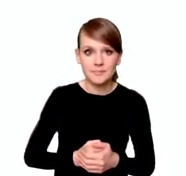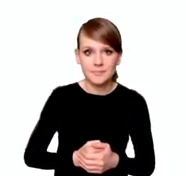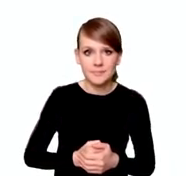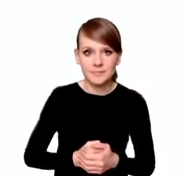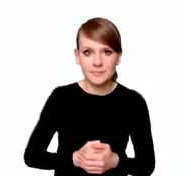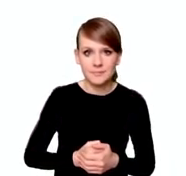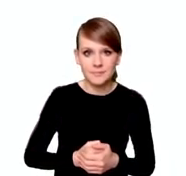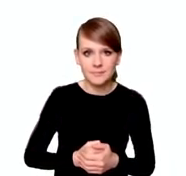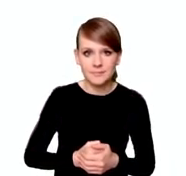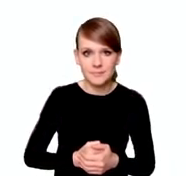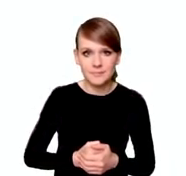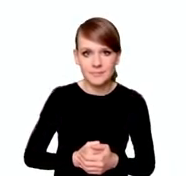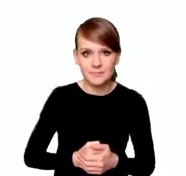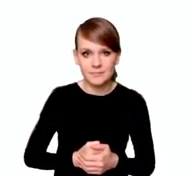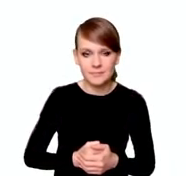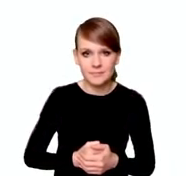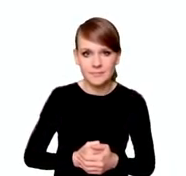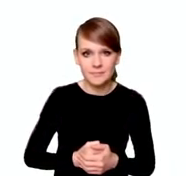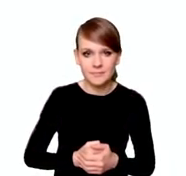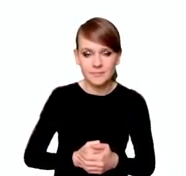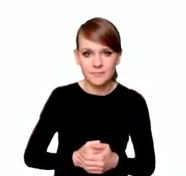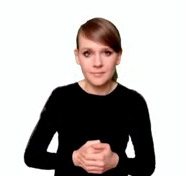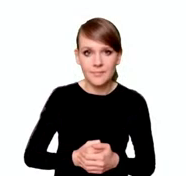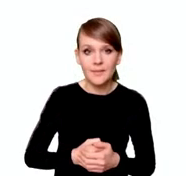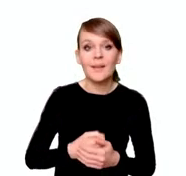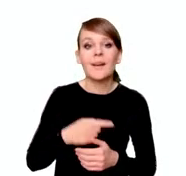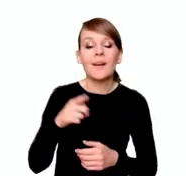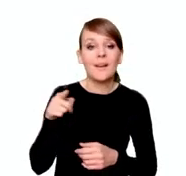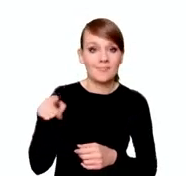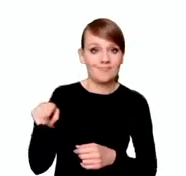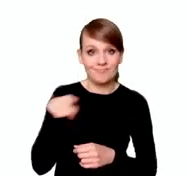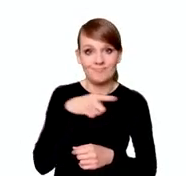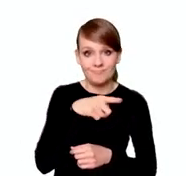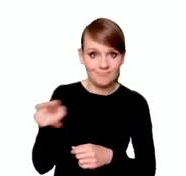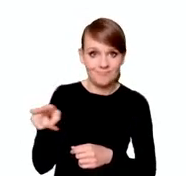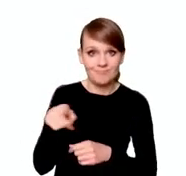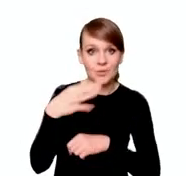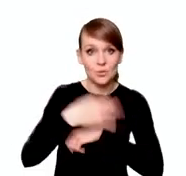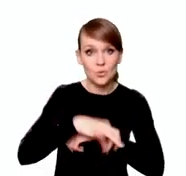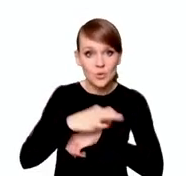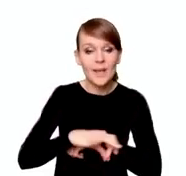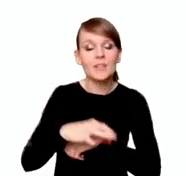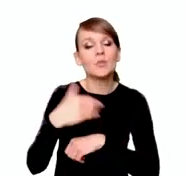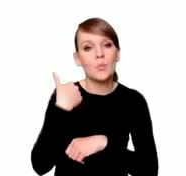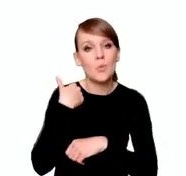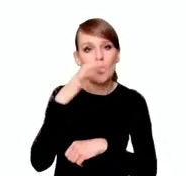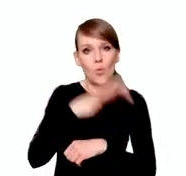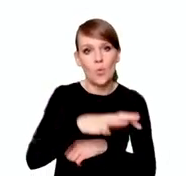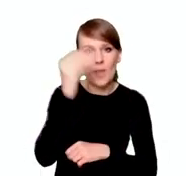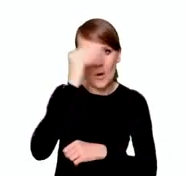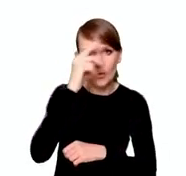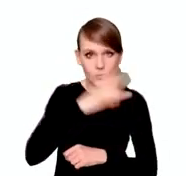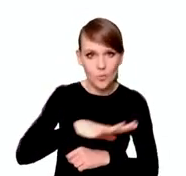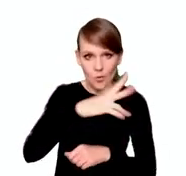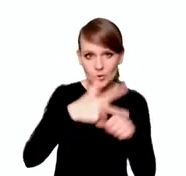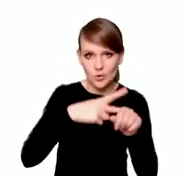oczywiście studenci objęci próbą, kształcą się w obszarze nauk społecznych, to jest 39%